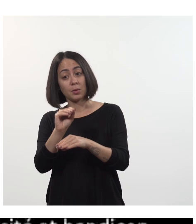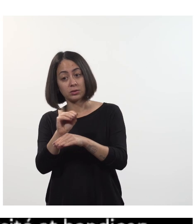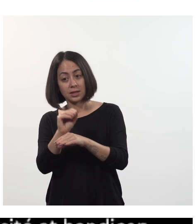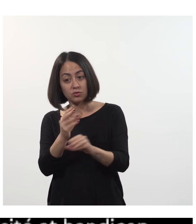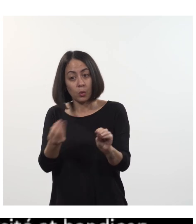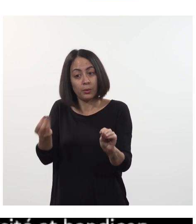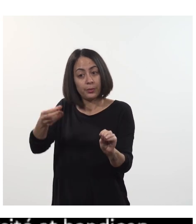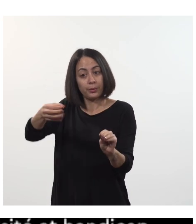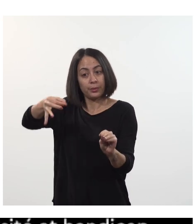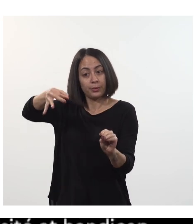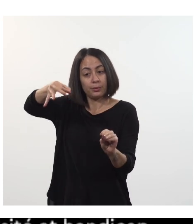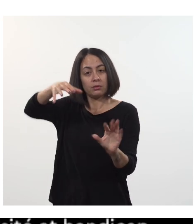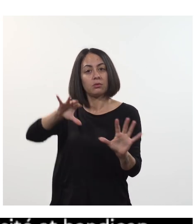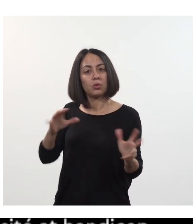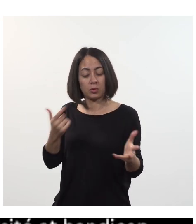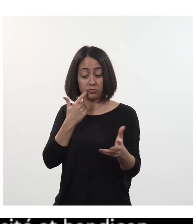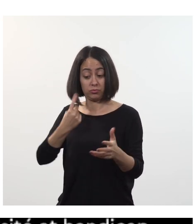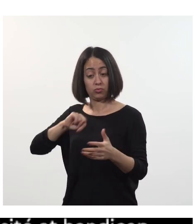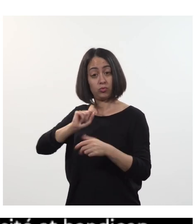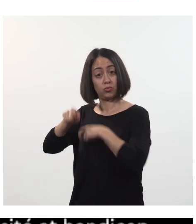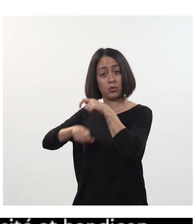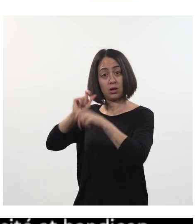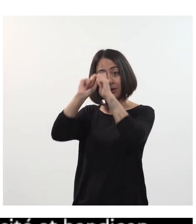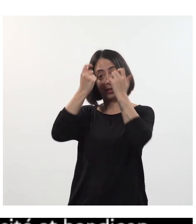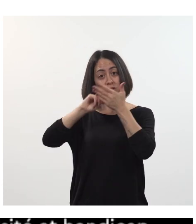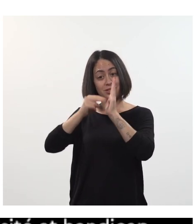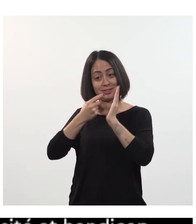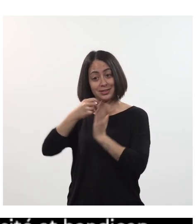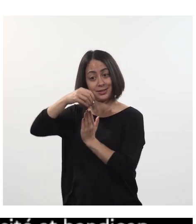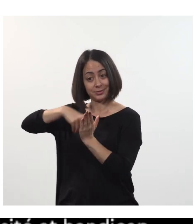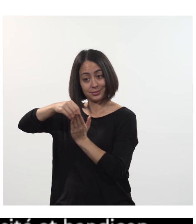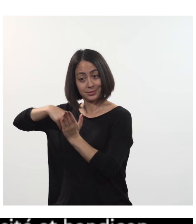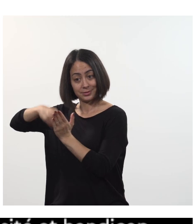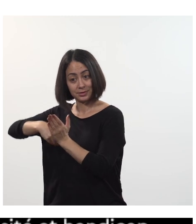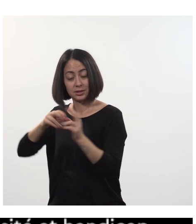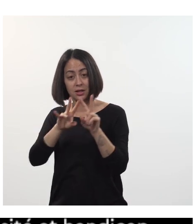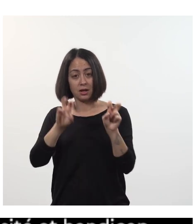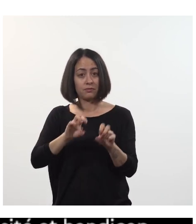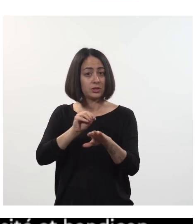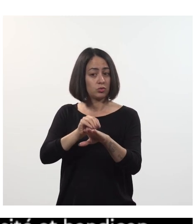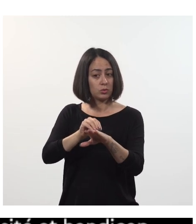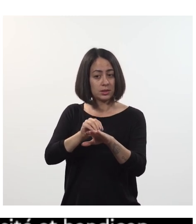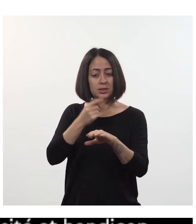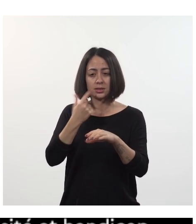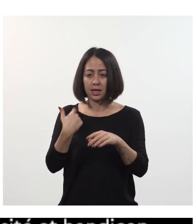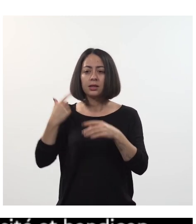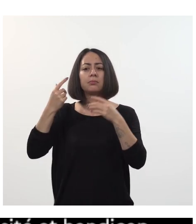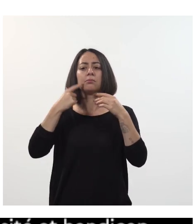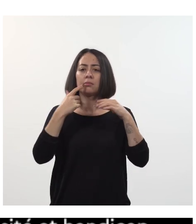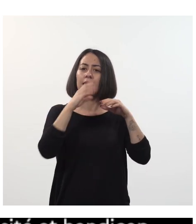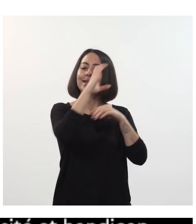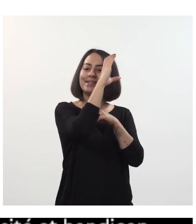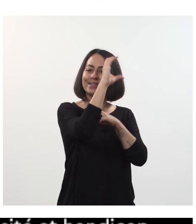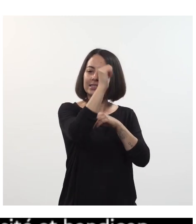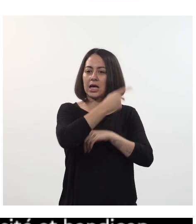par nos diététiciennes et qui sont validées systématiquement par les médecins du conseil d'administration, dont notamment